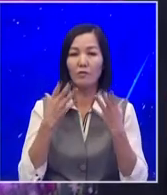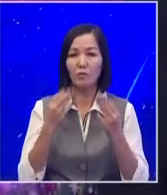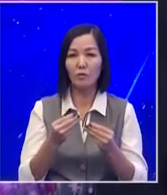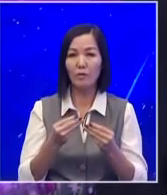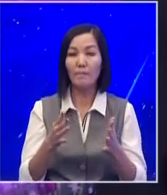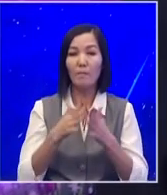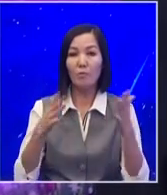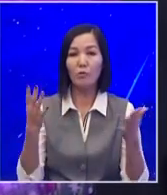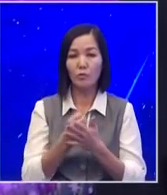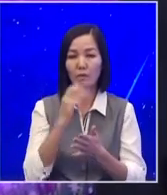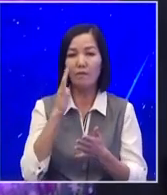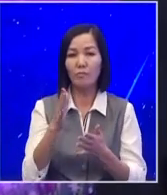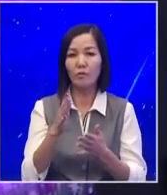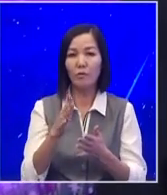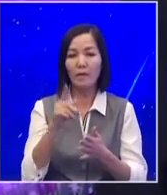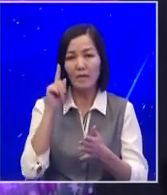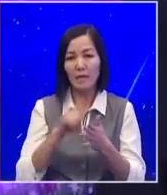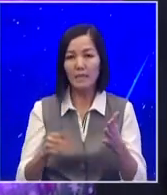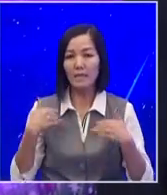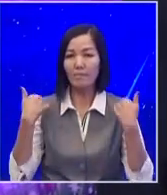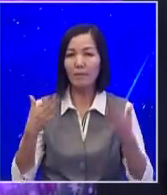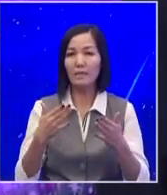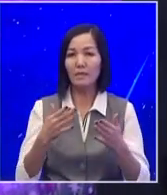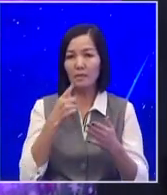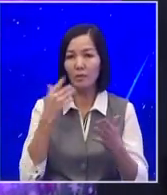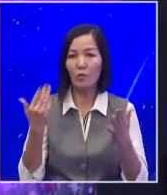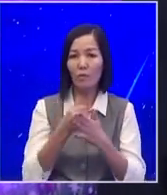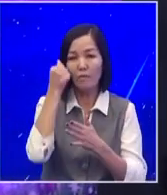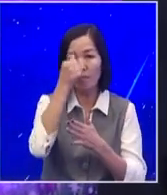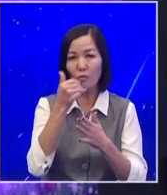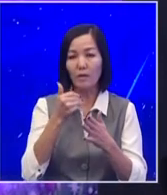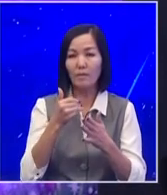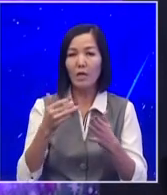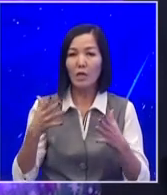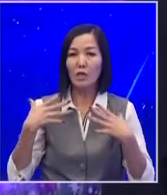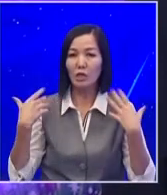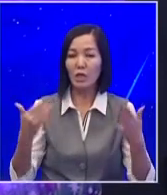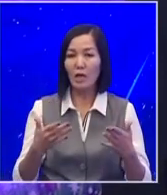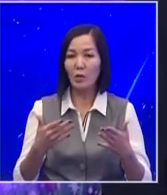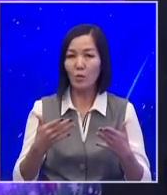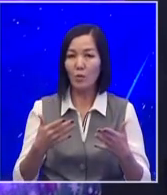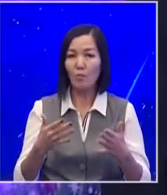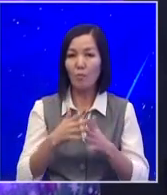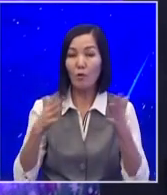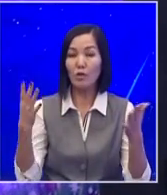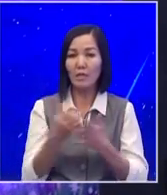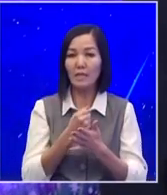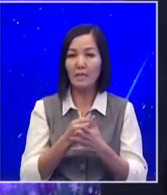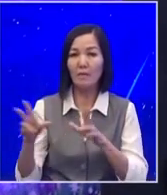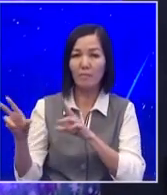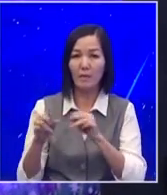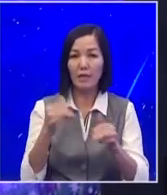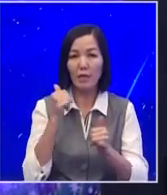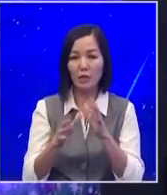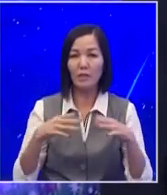еще больших результатов. Я искренне поздравляю всех с наступающим Новым годом и желаю еще больших достижений и благополучия